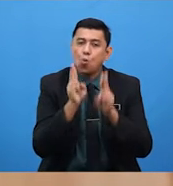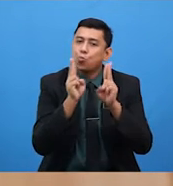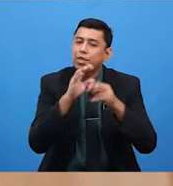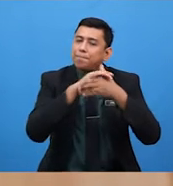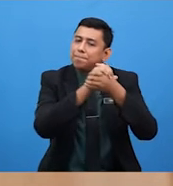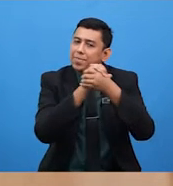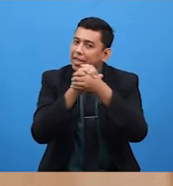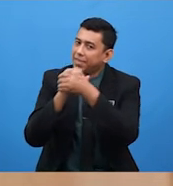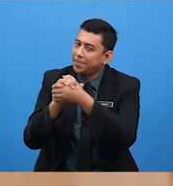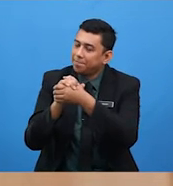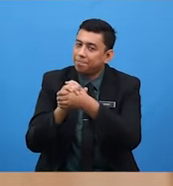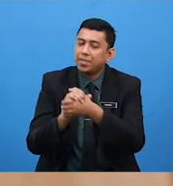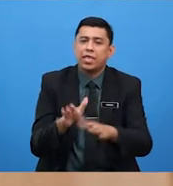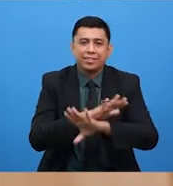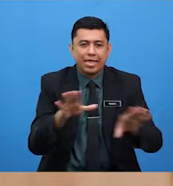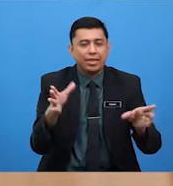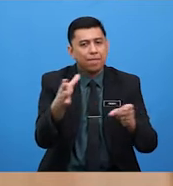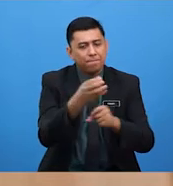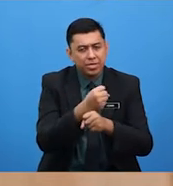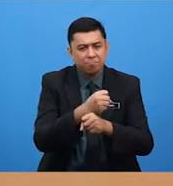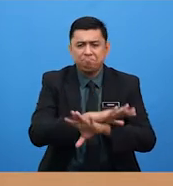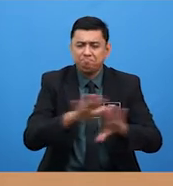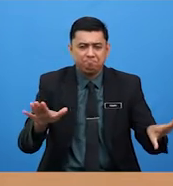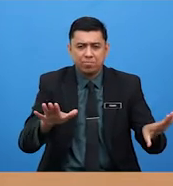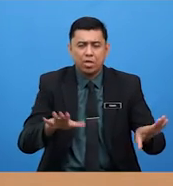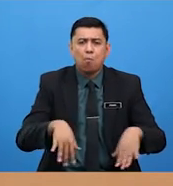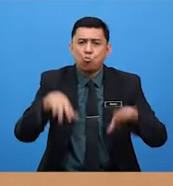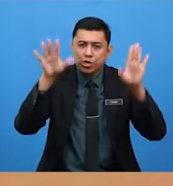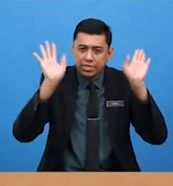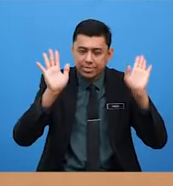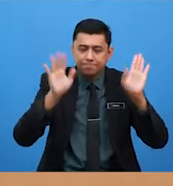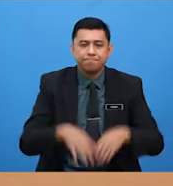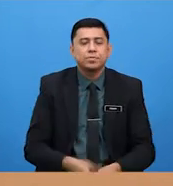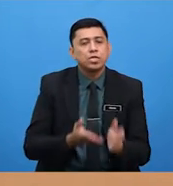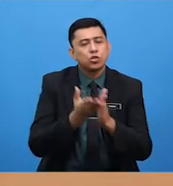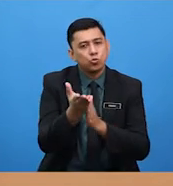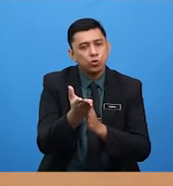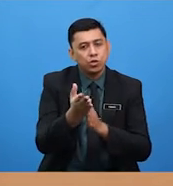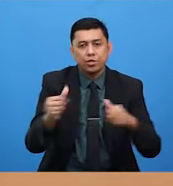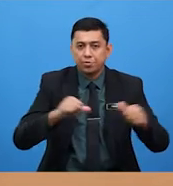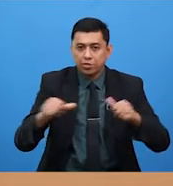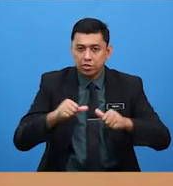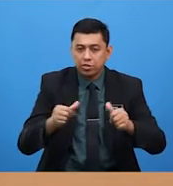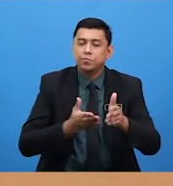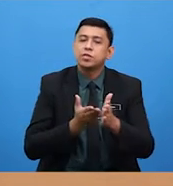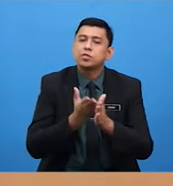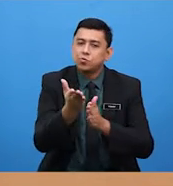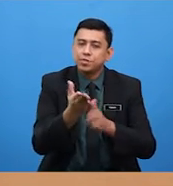tahniah. Untuk yang tidak dapat, jangan putus asa. Kita teruskan dengan aktiviti yang